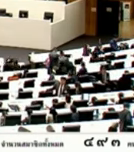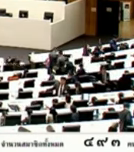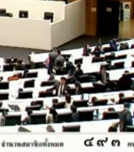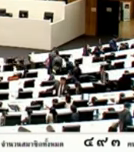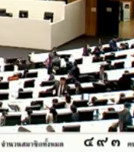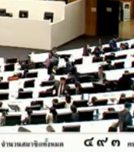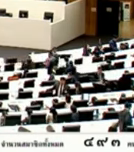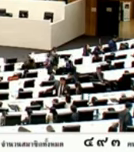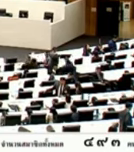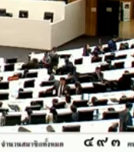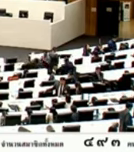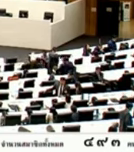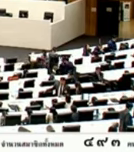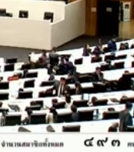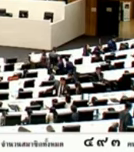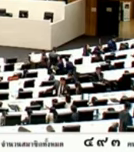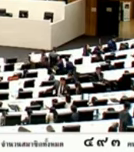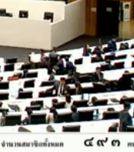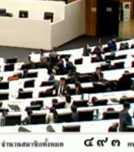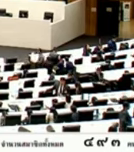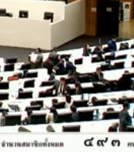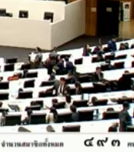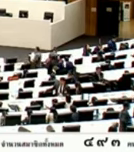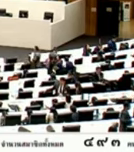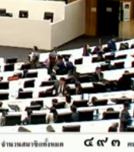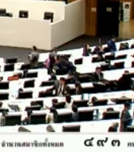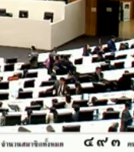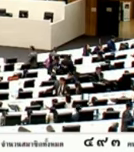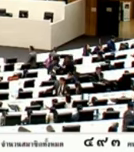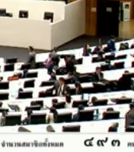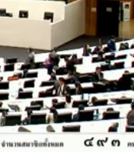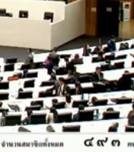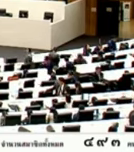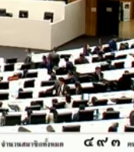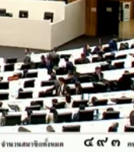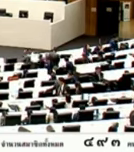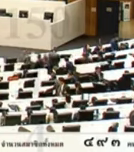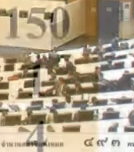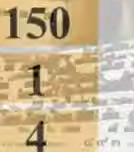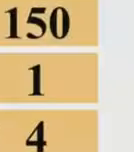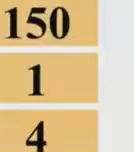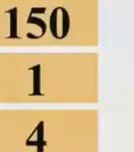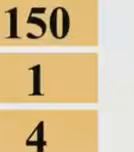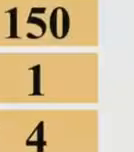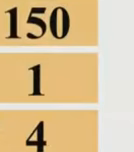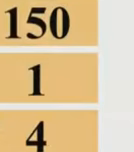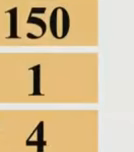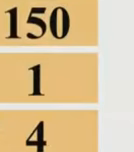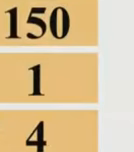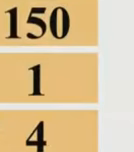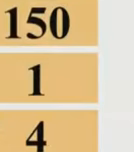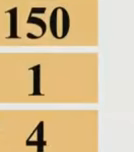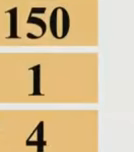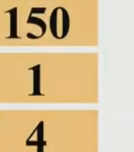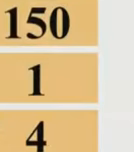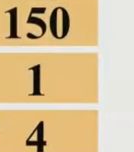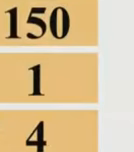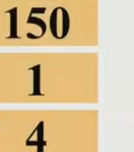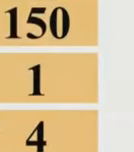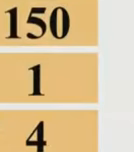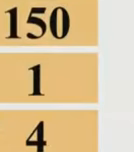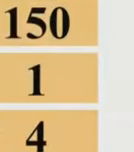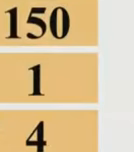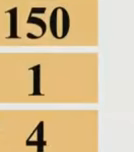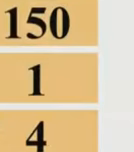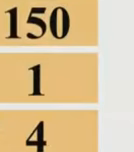เอ่อปิดการลงคะแนนครับเจ้าหน้าที่แสดงผลครับจำนวนผู้ลงมติ 500